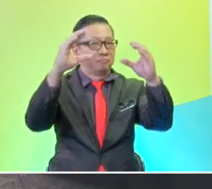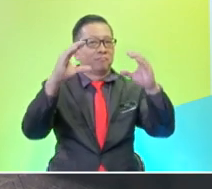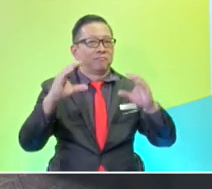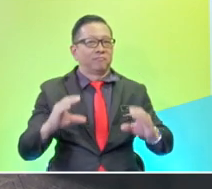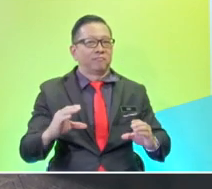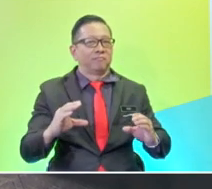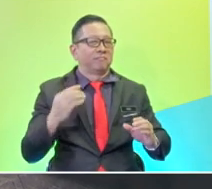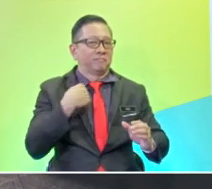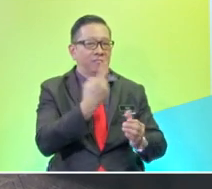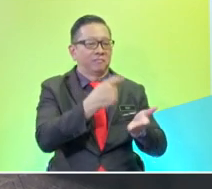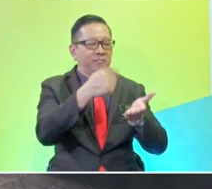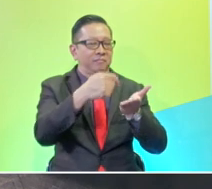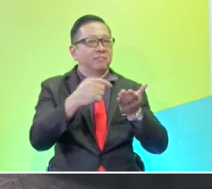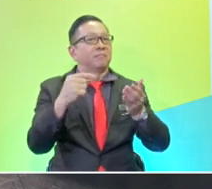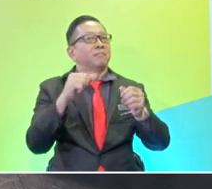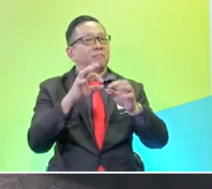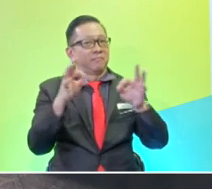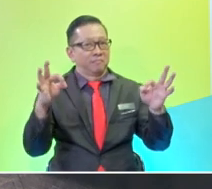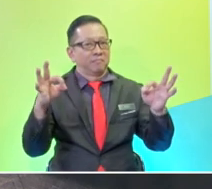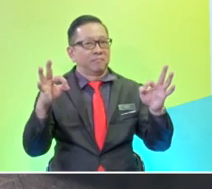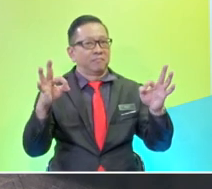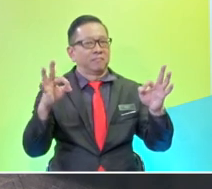kita tidak menulis ayat matematika